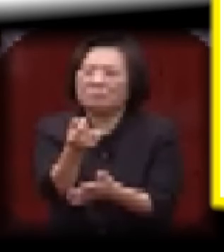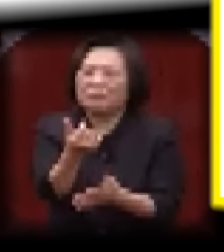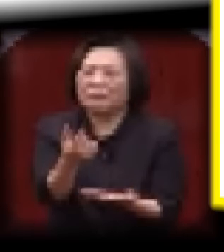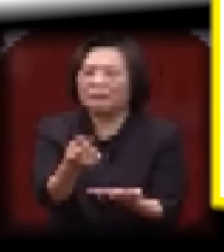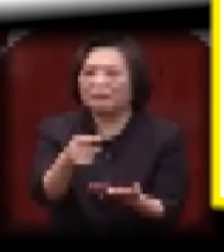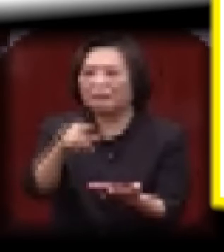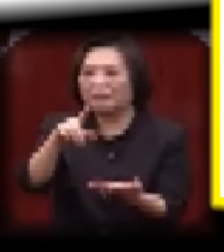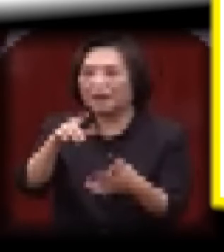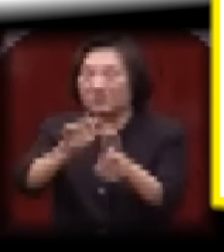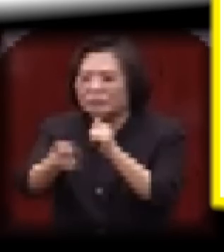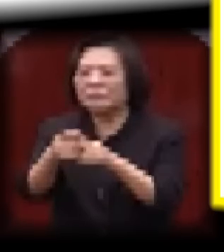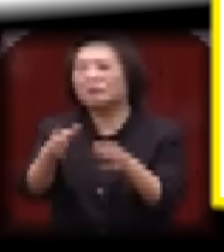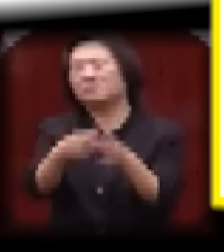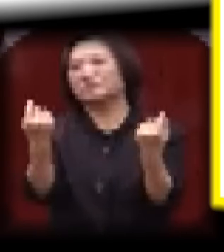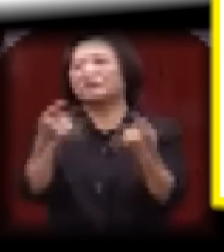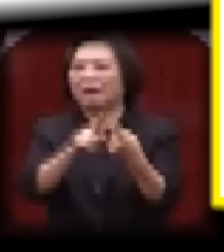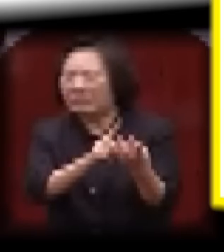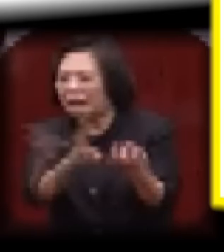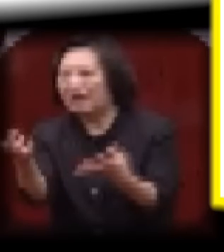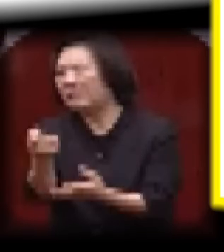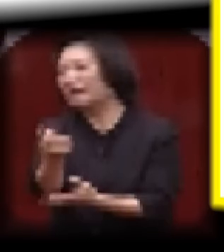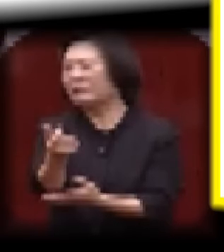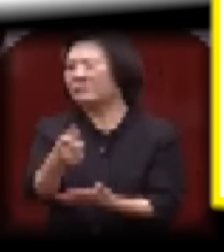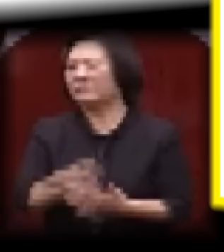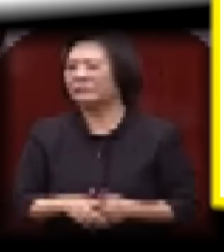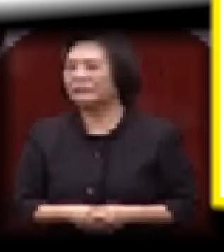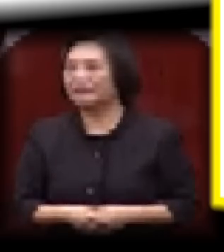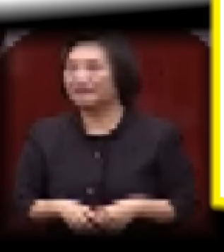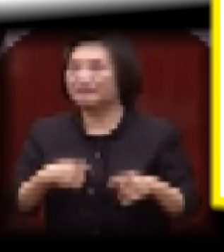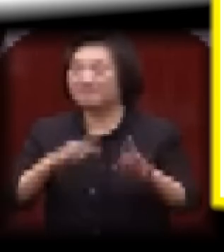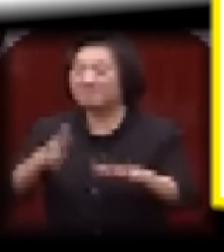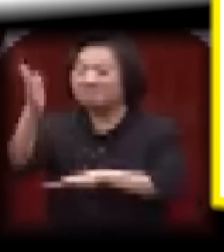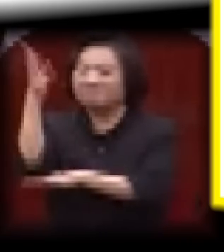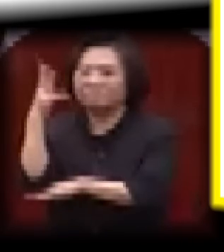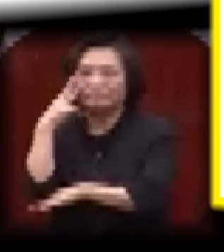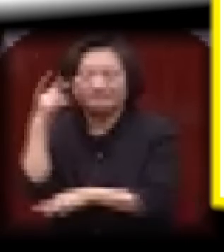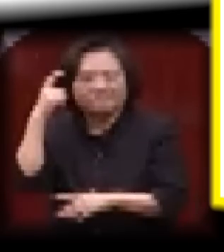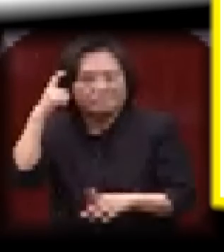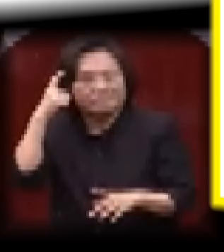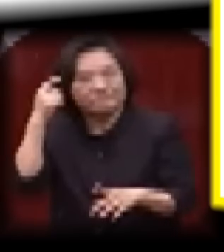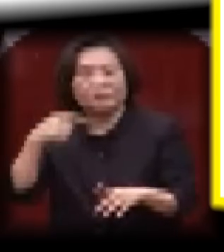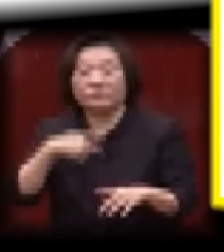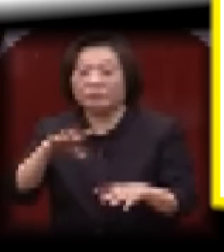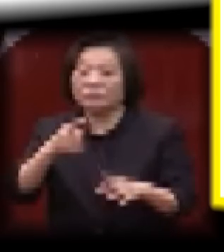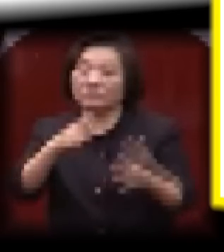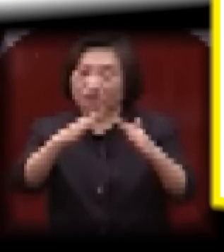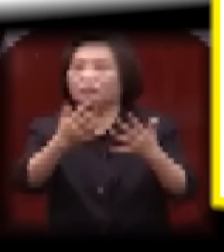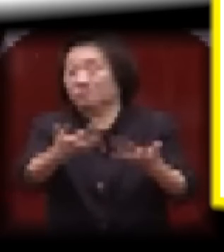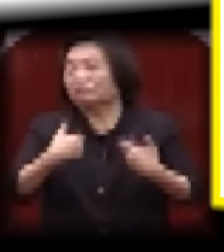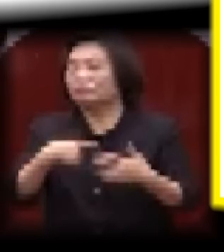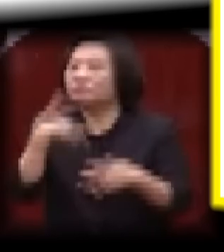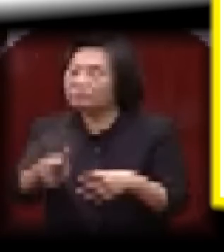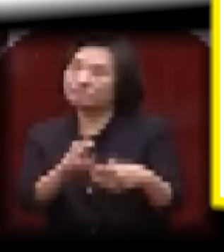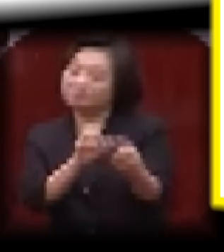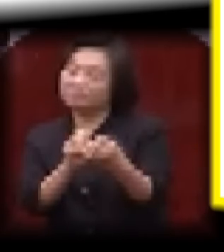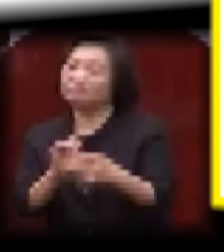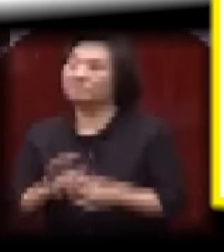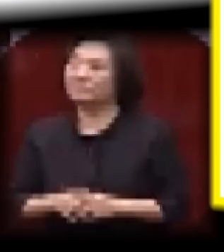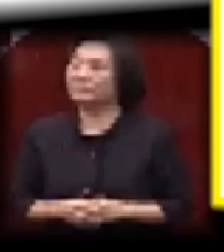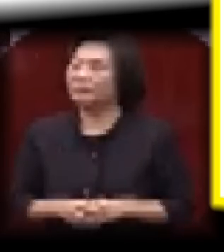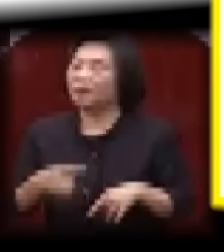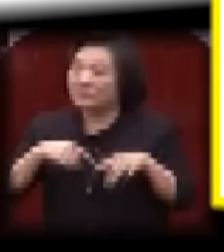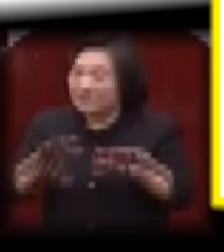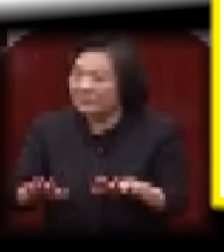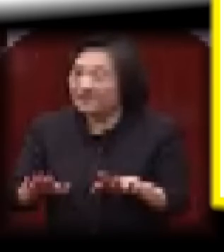呢，我的主张是这样的，因为基于政治上的一些基本原则，就先给后拿，所以我们也不会在现阶